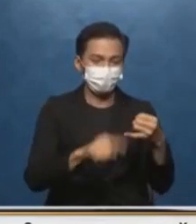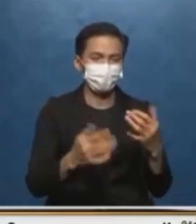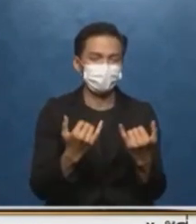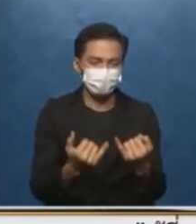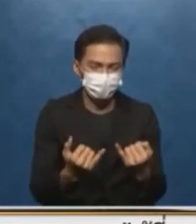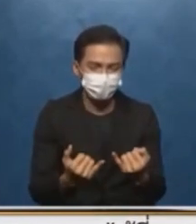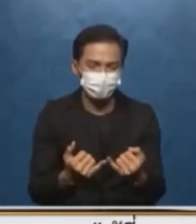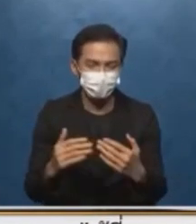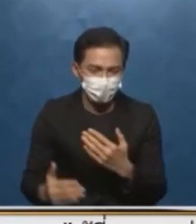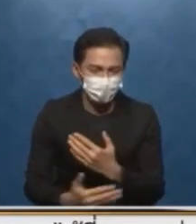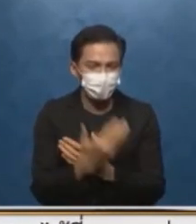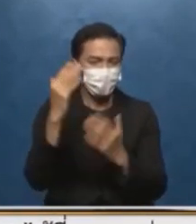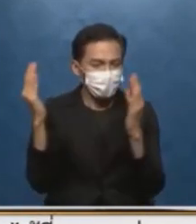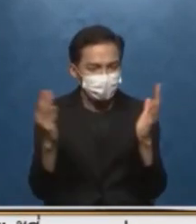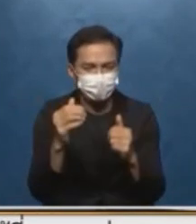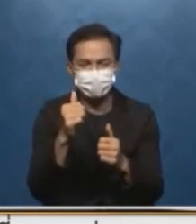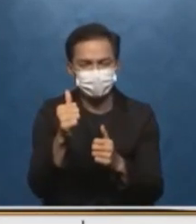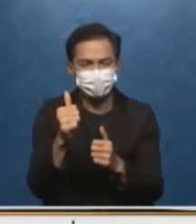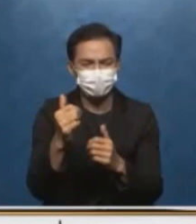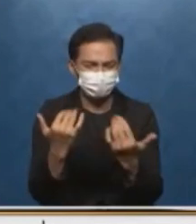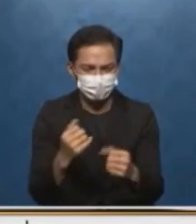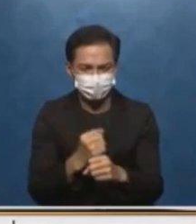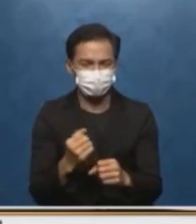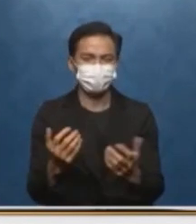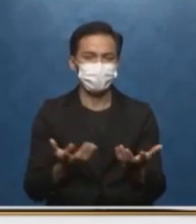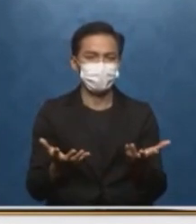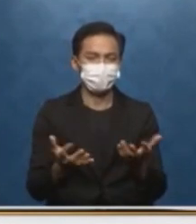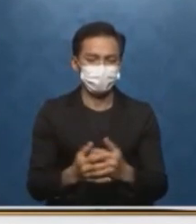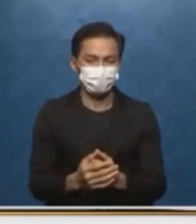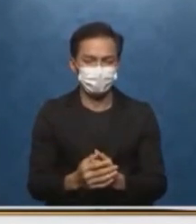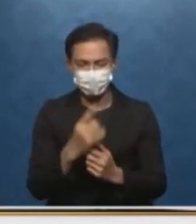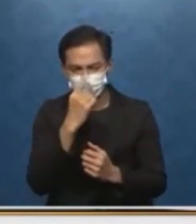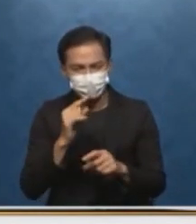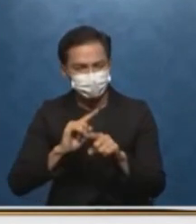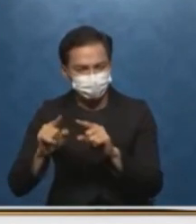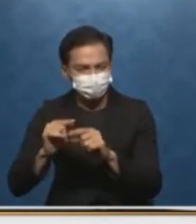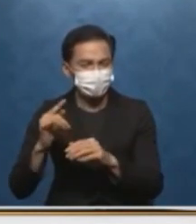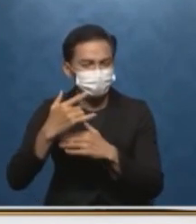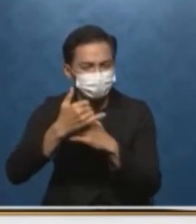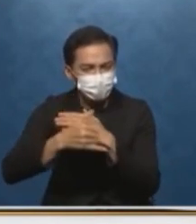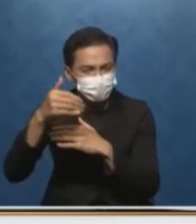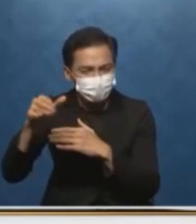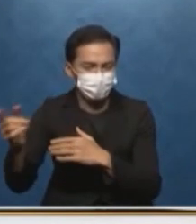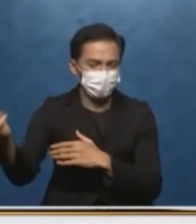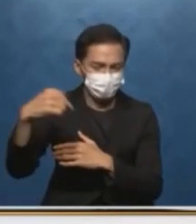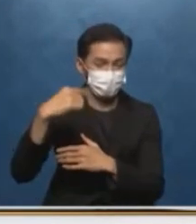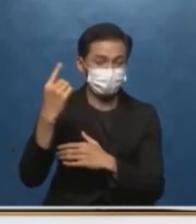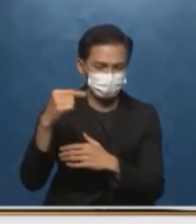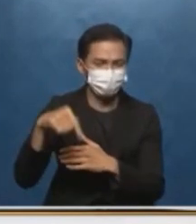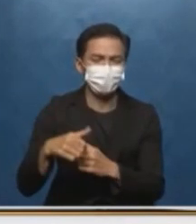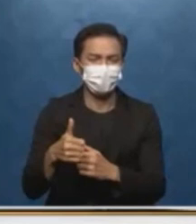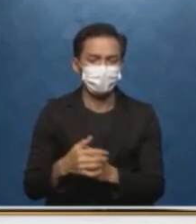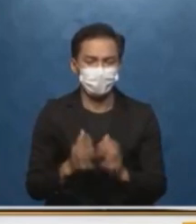ซั่นของเราเราจะเอายังไงเขาจะได้เตรียมตัวผู้ประกอบการทุกคนเขาจะได้เตรียม